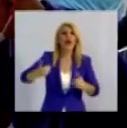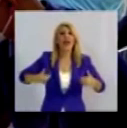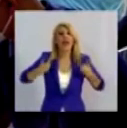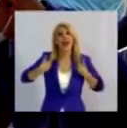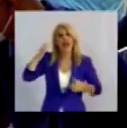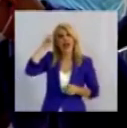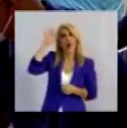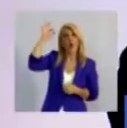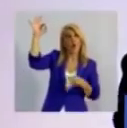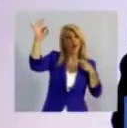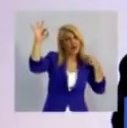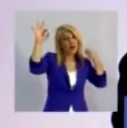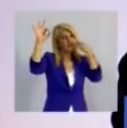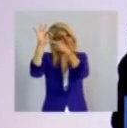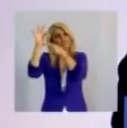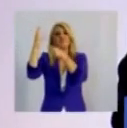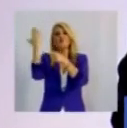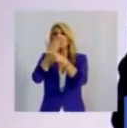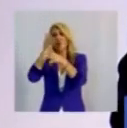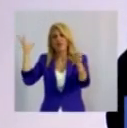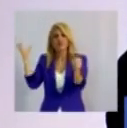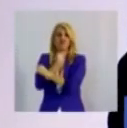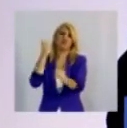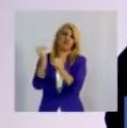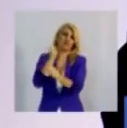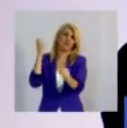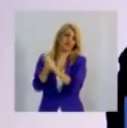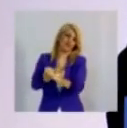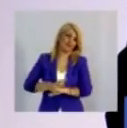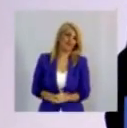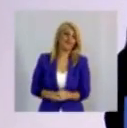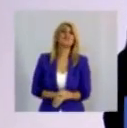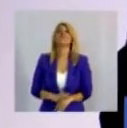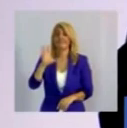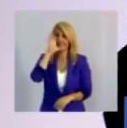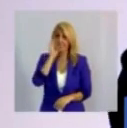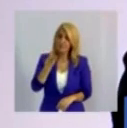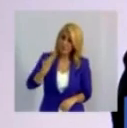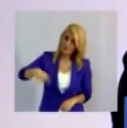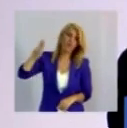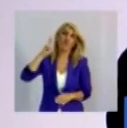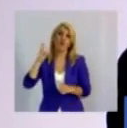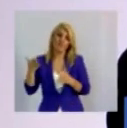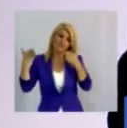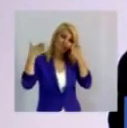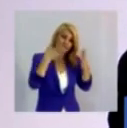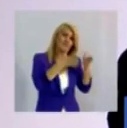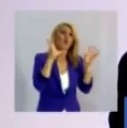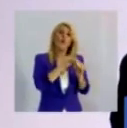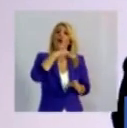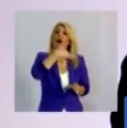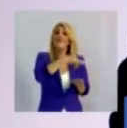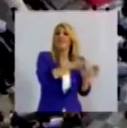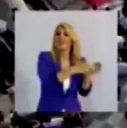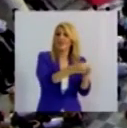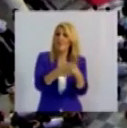τις σπουδές τους. Ιδιαίτερη δε ευχή έχει δοθεί για όλους εκείνους οι οποίοι αποτελούν ευπαθείς κοινωνικές ομάδες